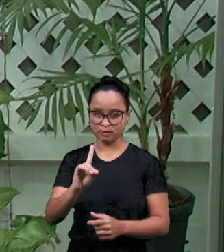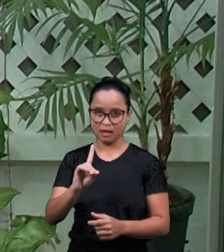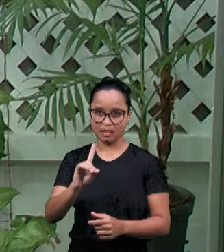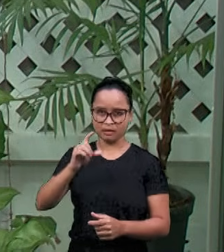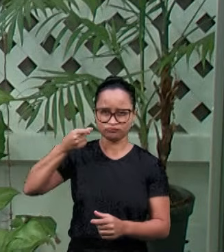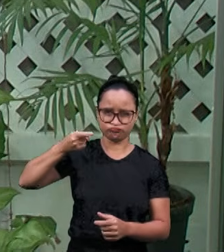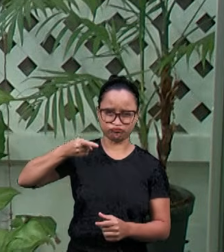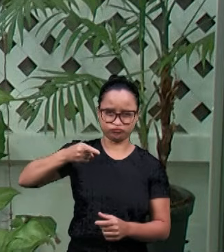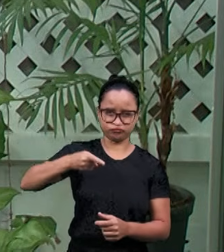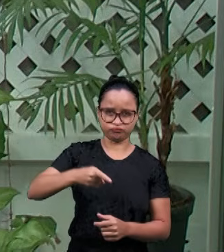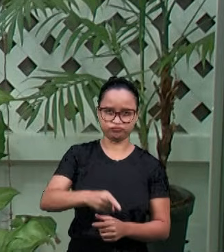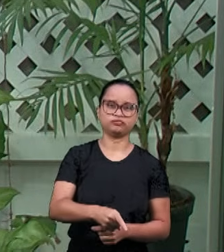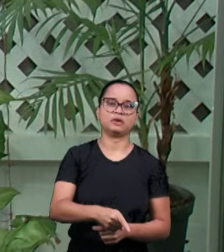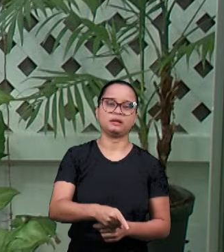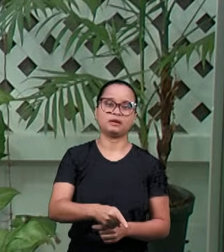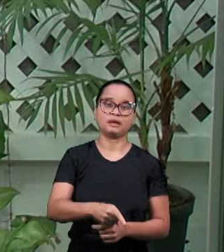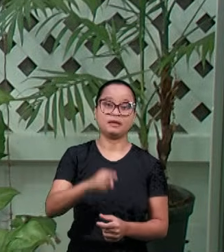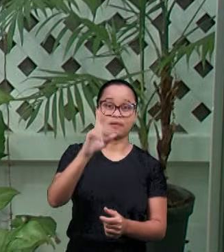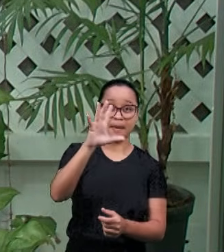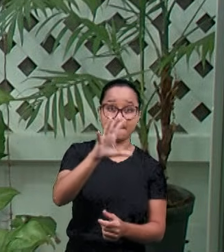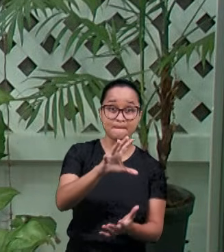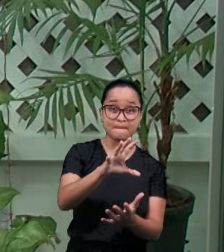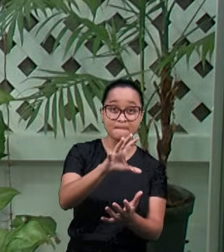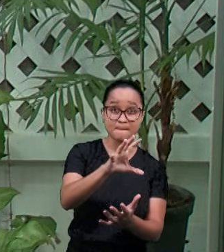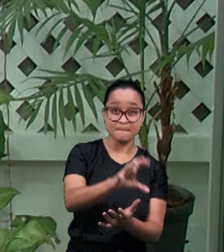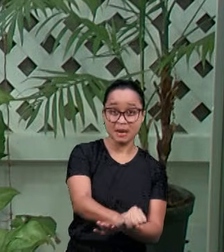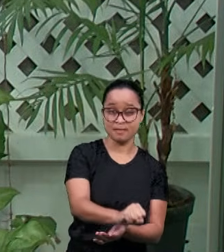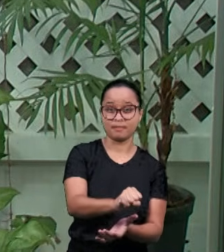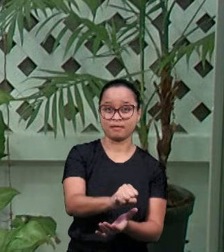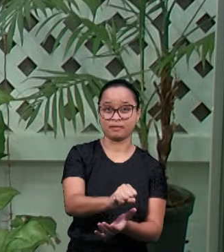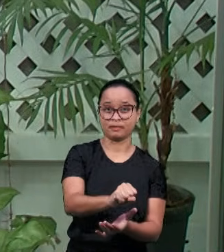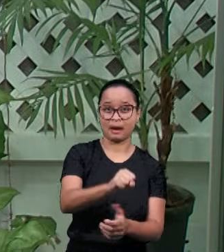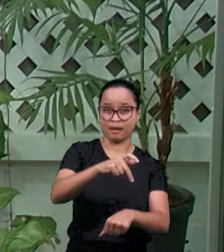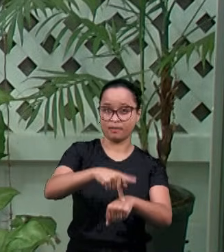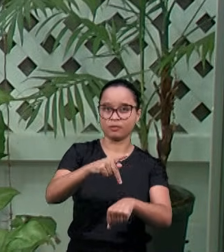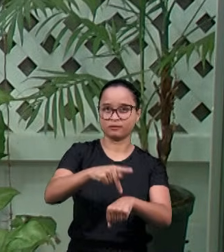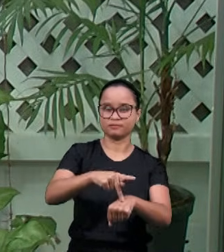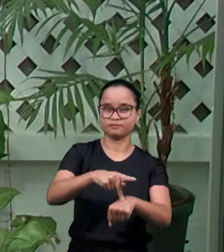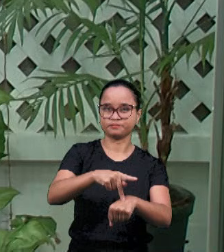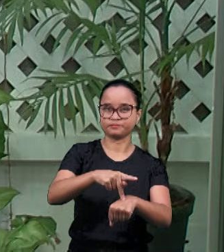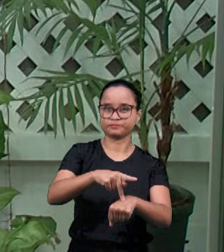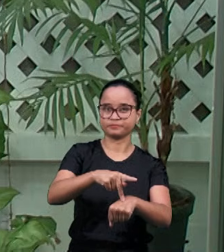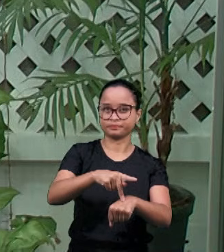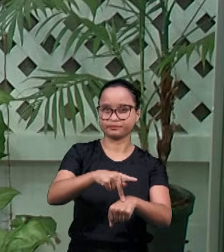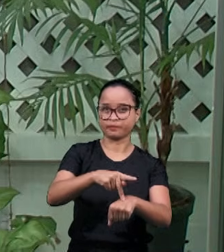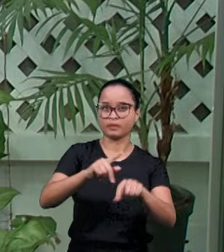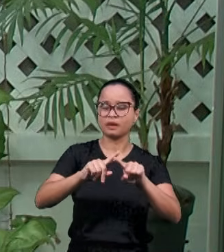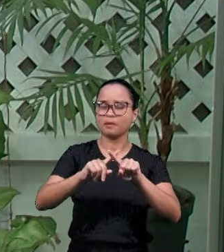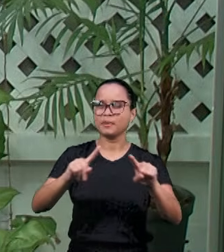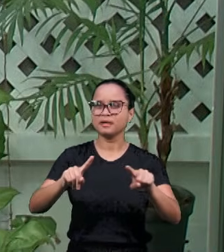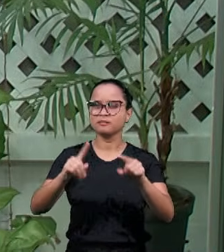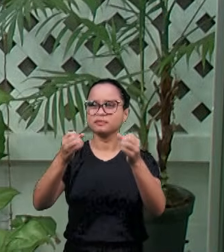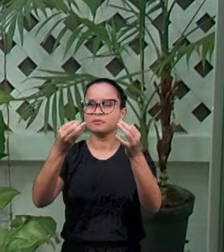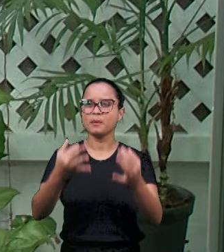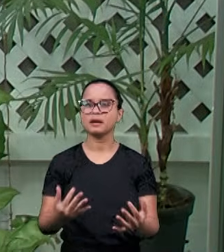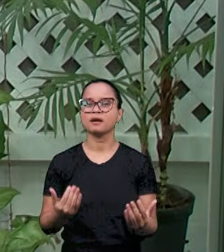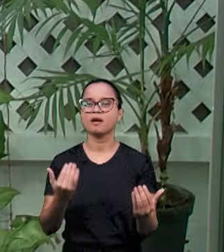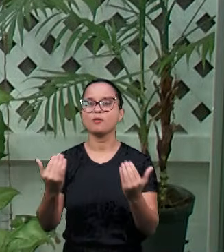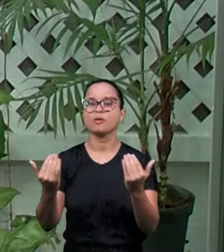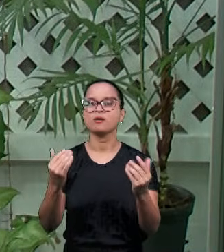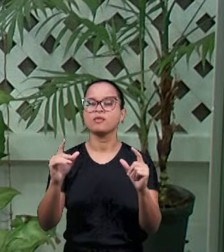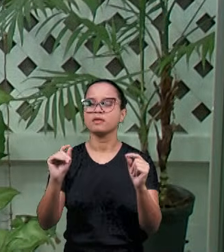et va ramasser cette perle. Quand on parle de cela, nous comprenons qu'un jour, cette